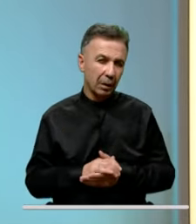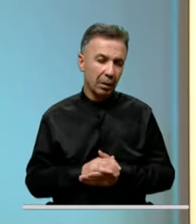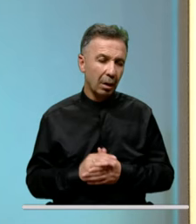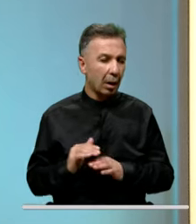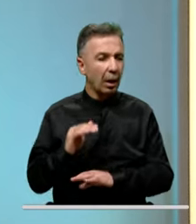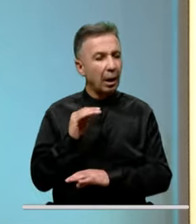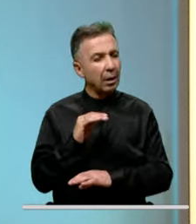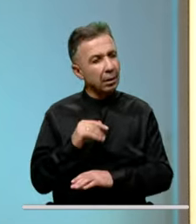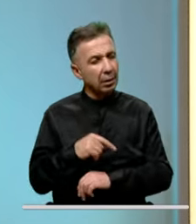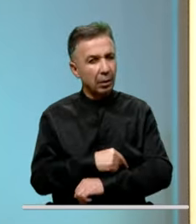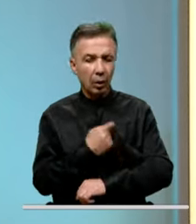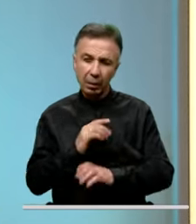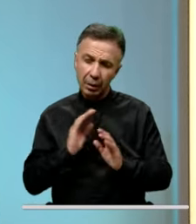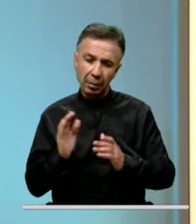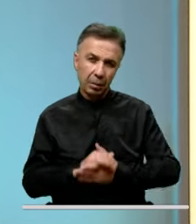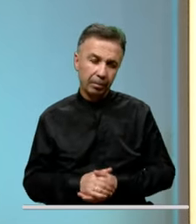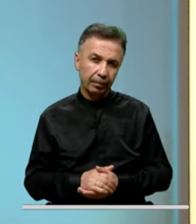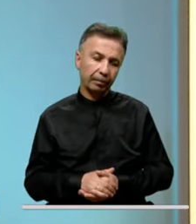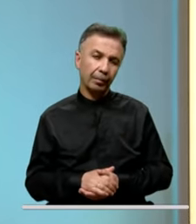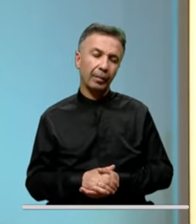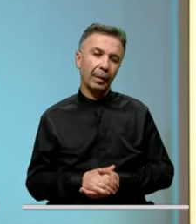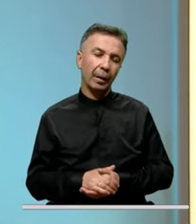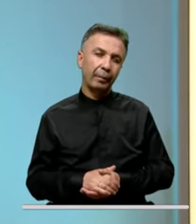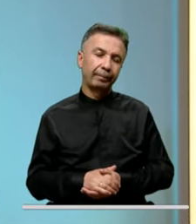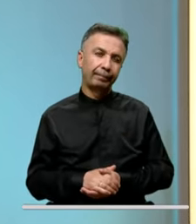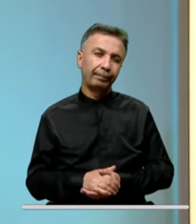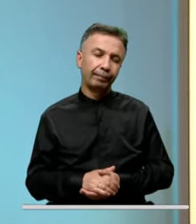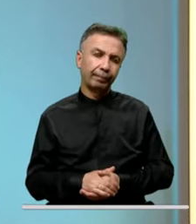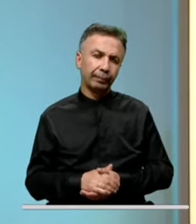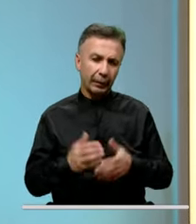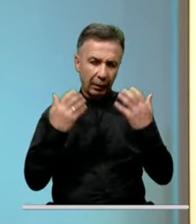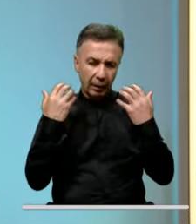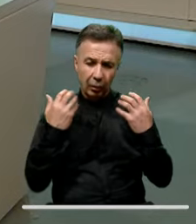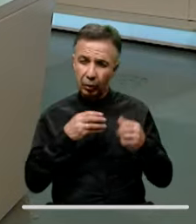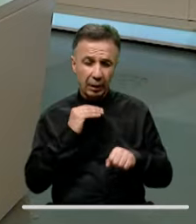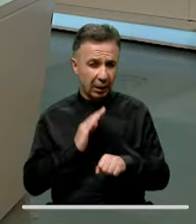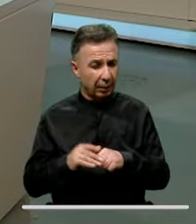akışı içerisinde bir şey alırken onu kesmek niyetiyle ben aldığım için